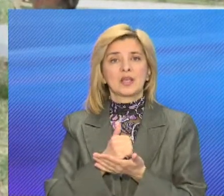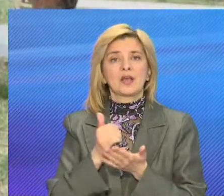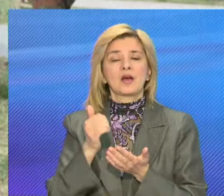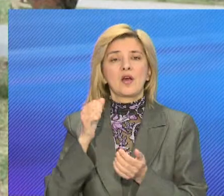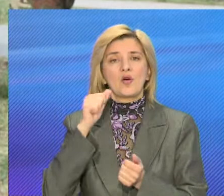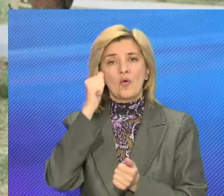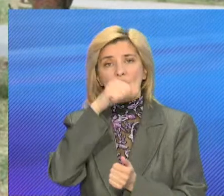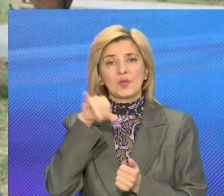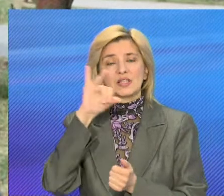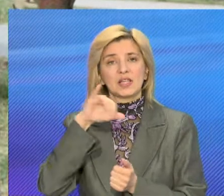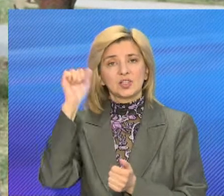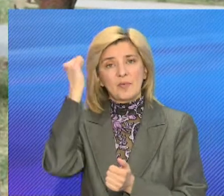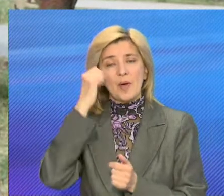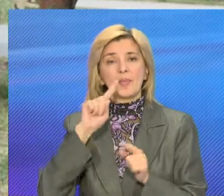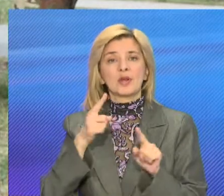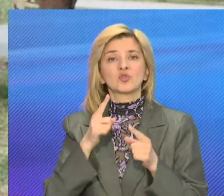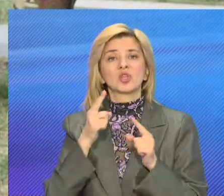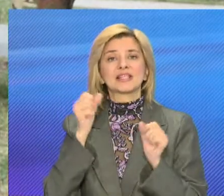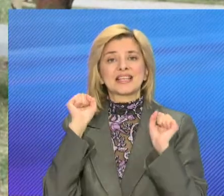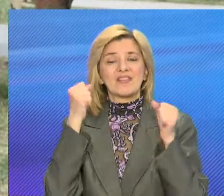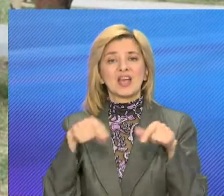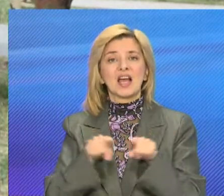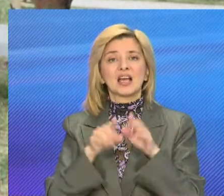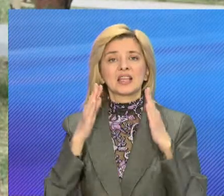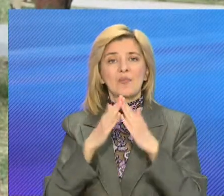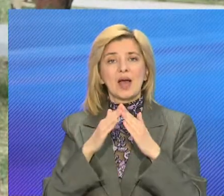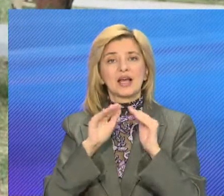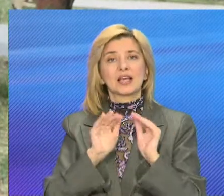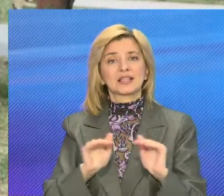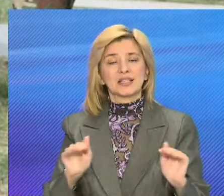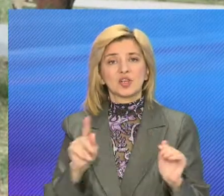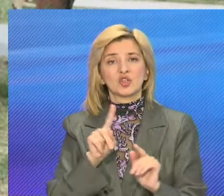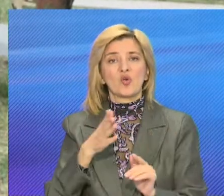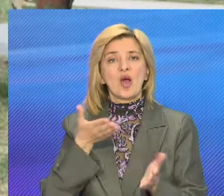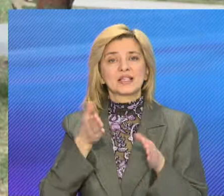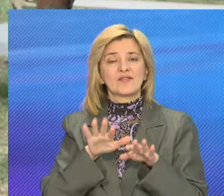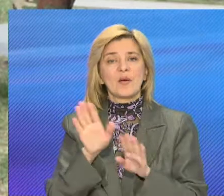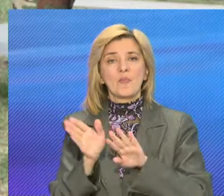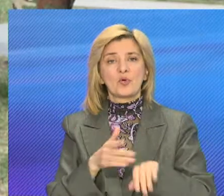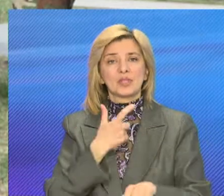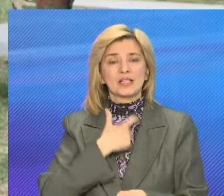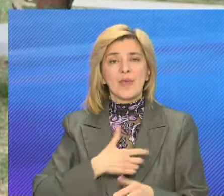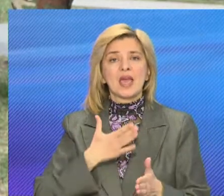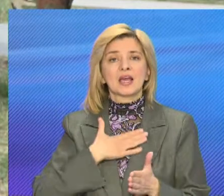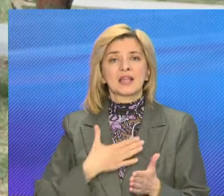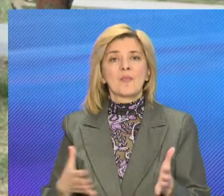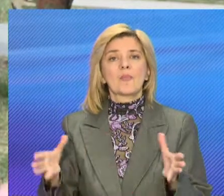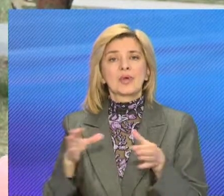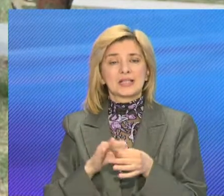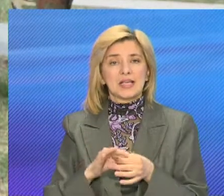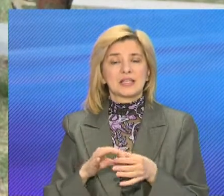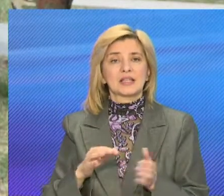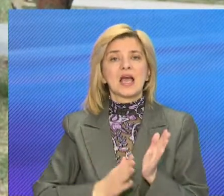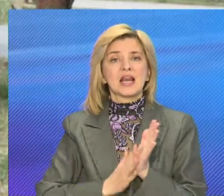Потому что деревья – это то, что, как и дома, и как наши дети, это то, что мы всегда оставляем после себя. К нам присоединяйтесь,